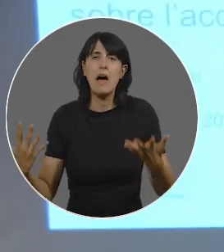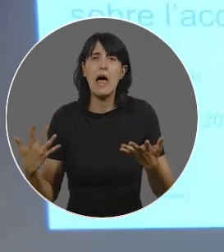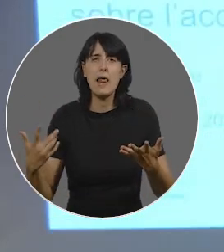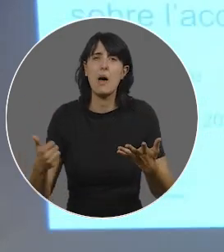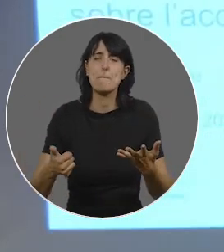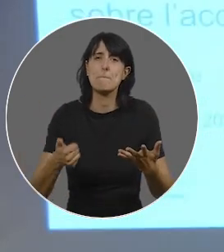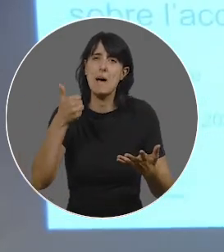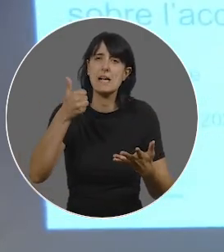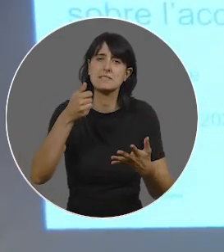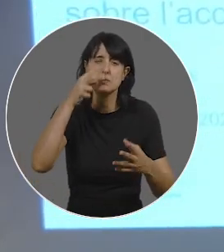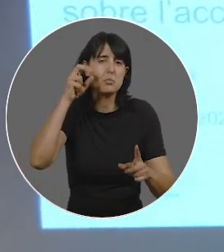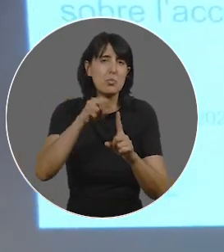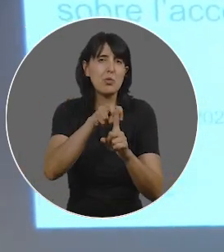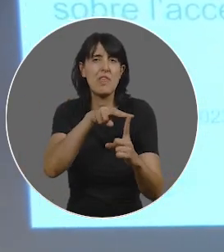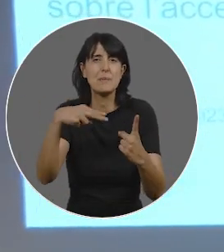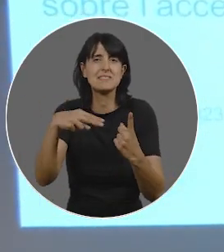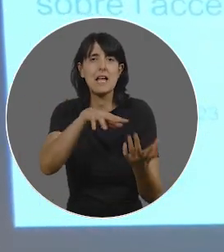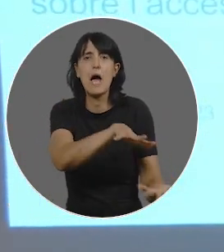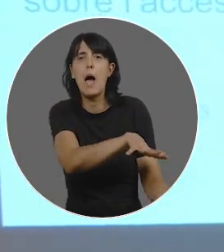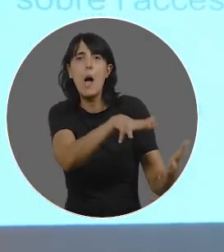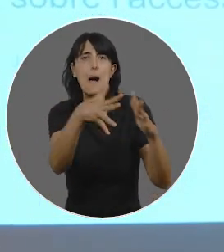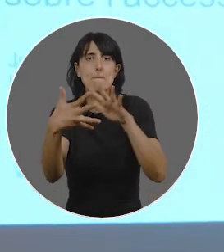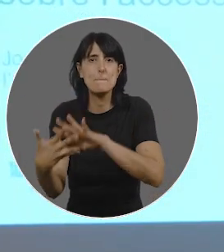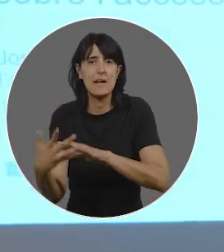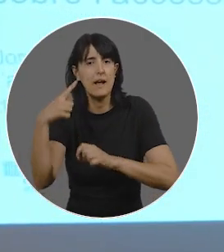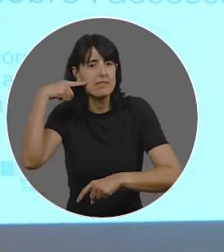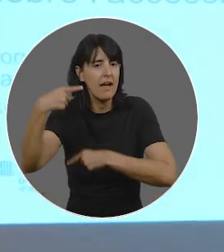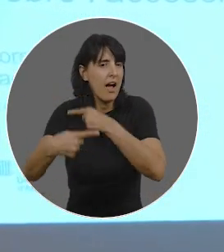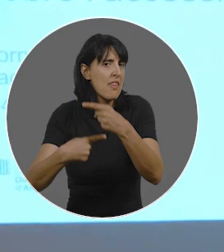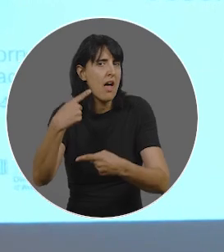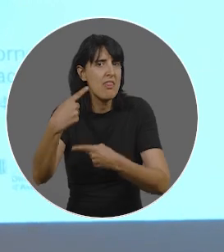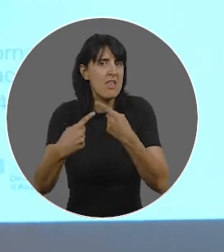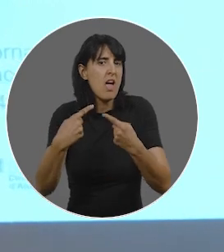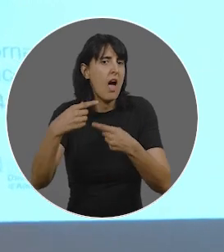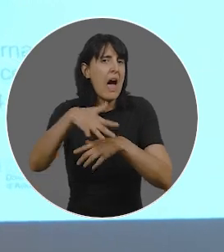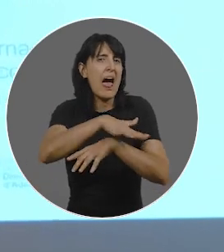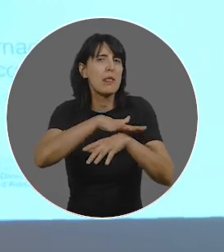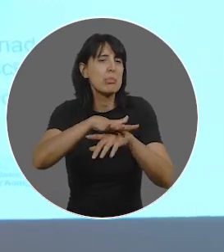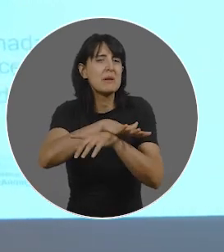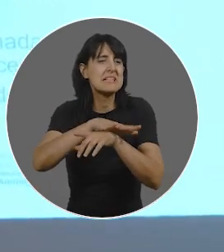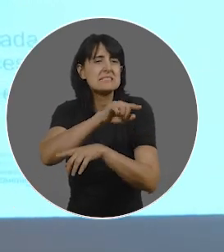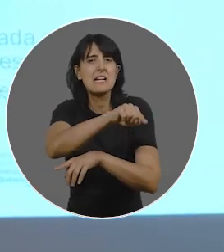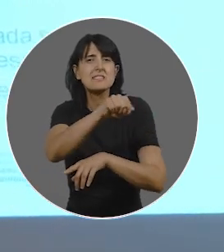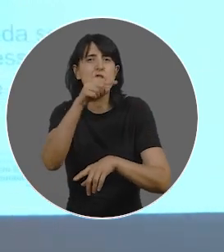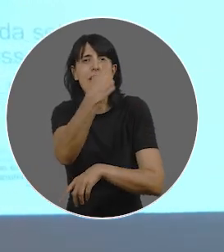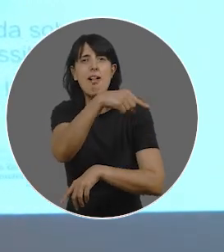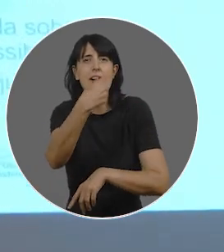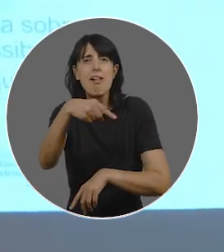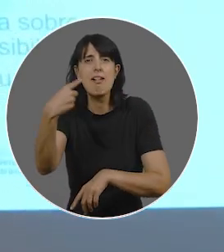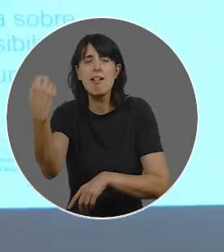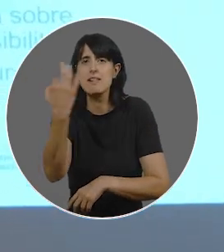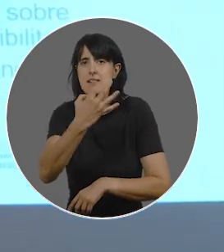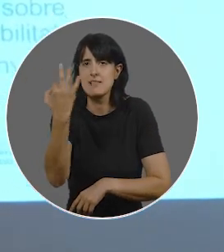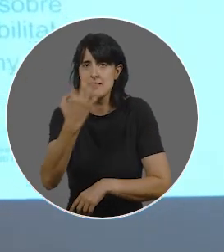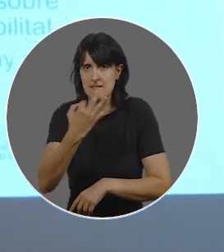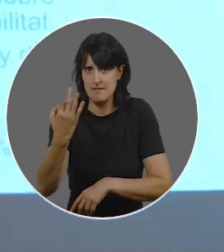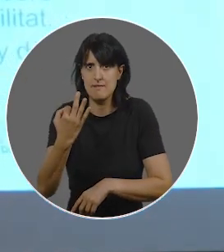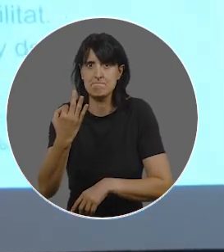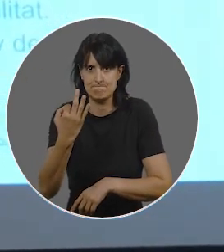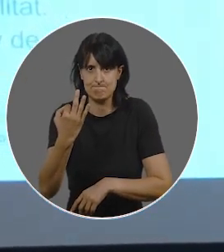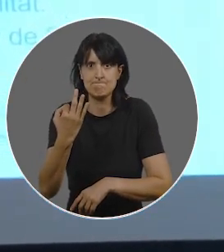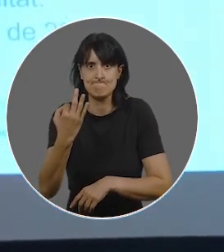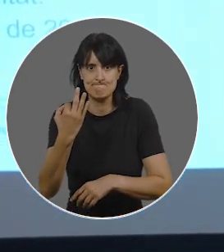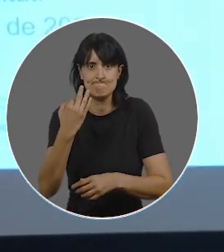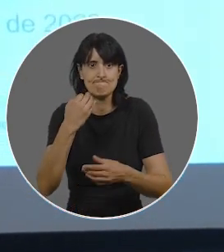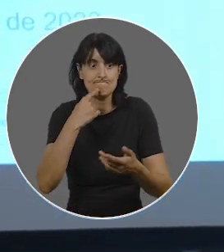ara ens toca aquesta part aplicada en el nostre dia a dia, allò que ens anem trobant a les diferents administracions també, no? De dir,